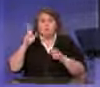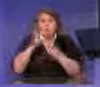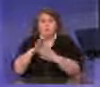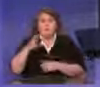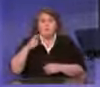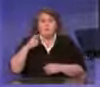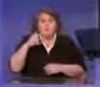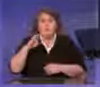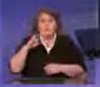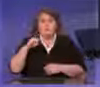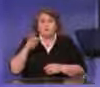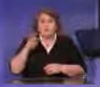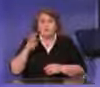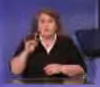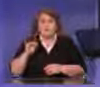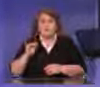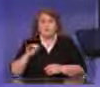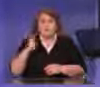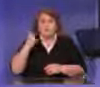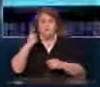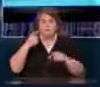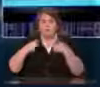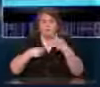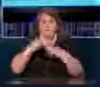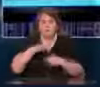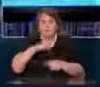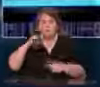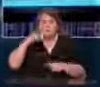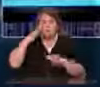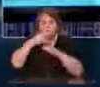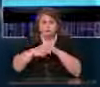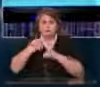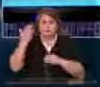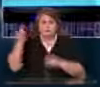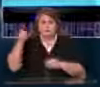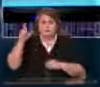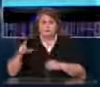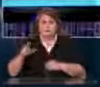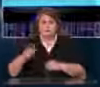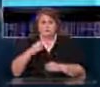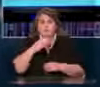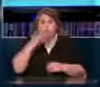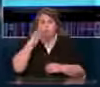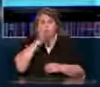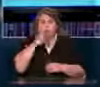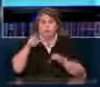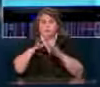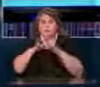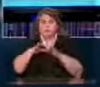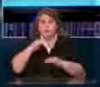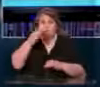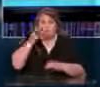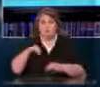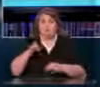знаем, что первые закономерности наследования были изучены именно им. В течение многих лет он проводил опыты